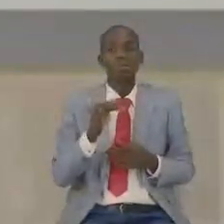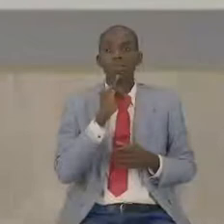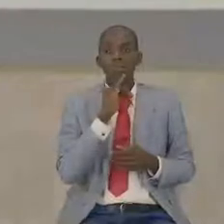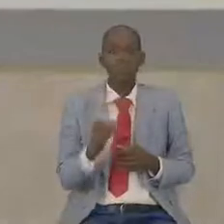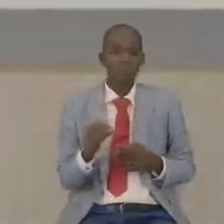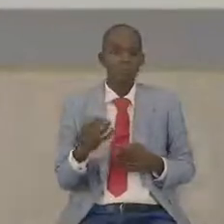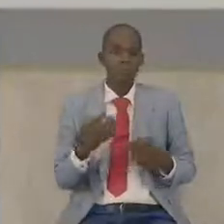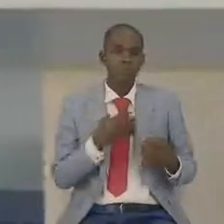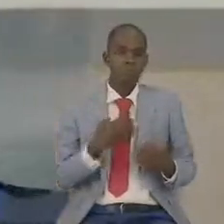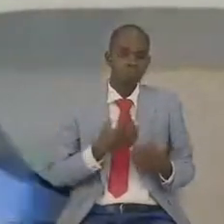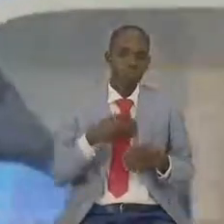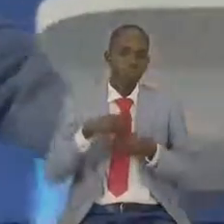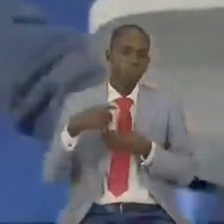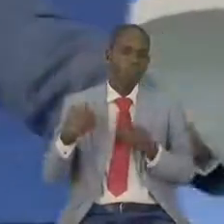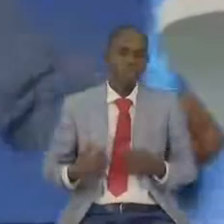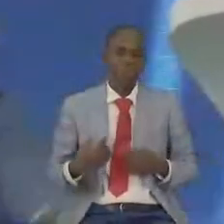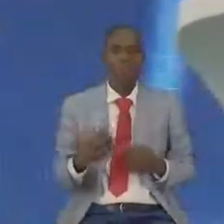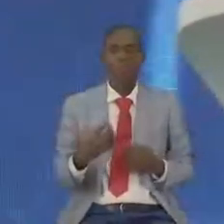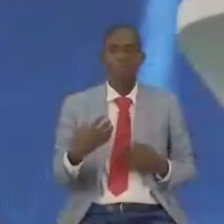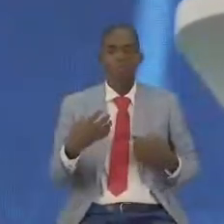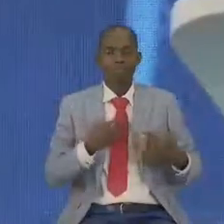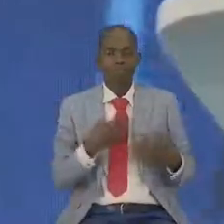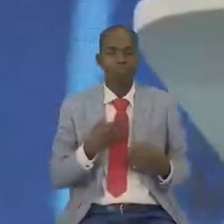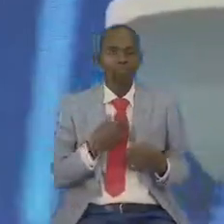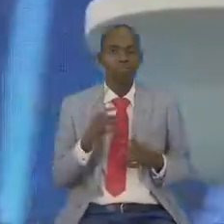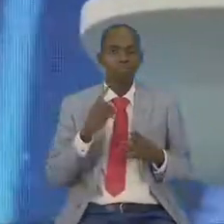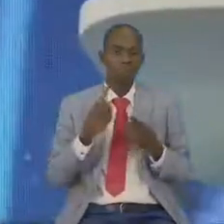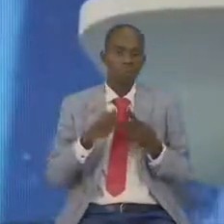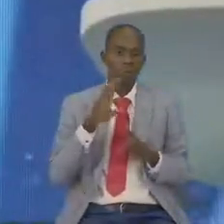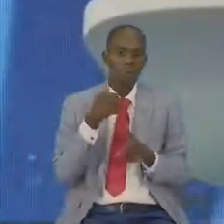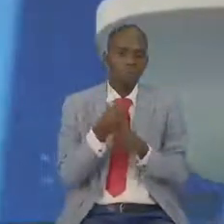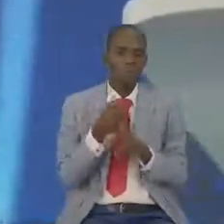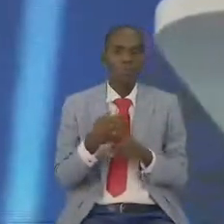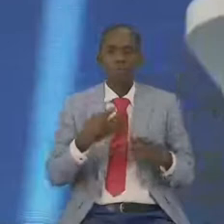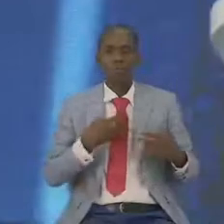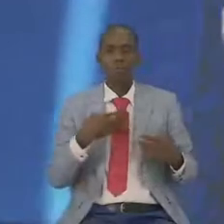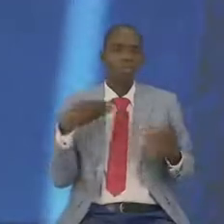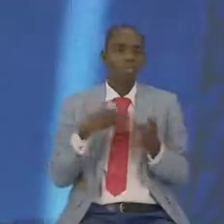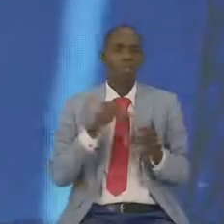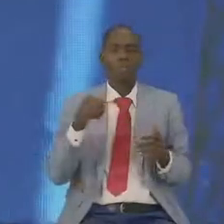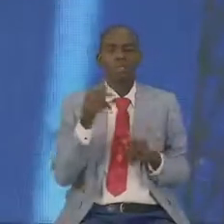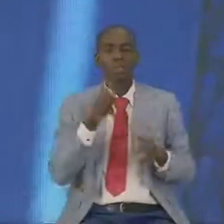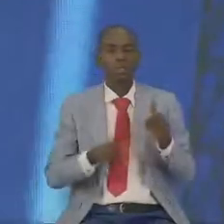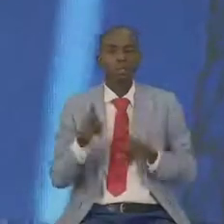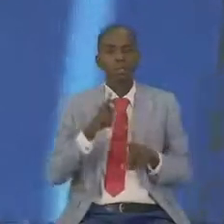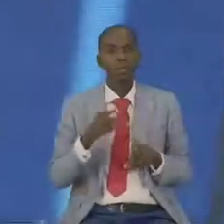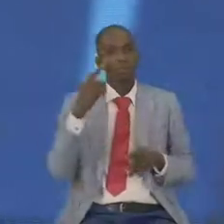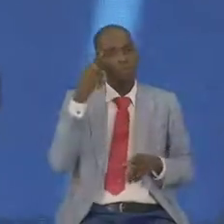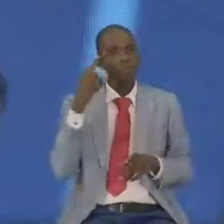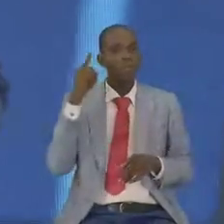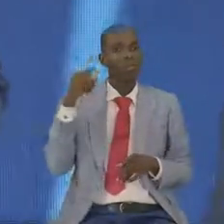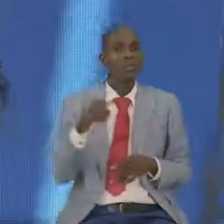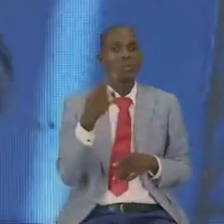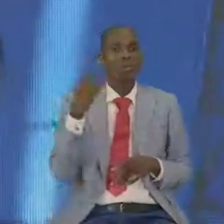Quand il y a des mémés, des plaintes, de ronronnements, Dieu n'est pas content puisqu'il périt dans